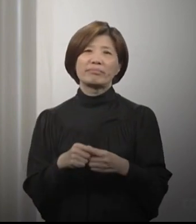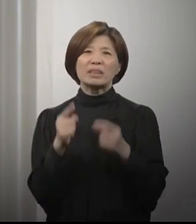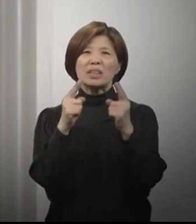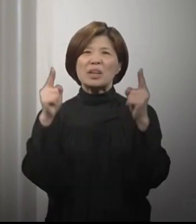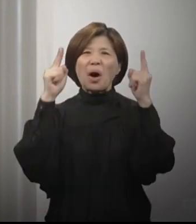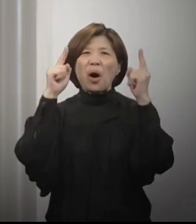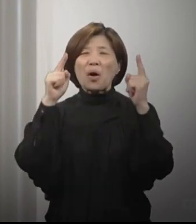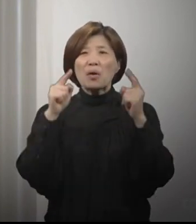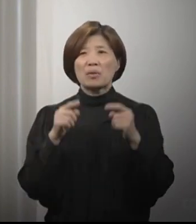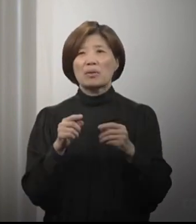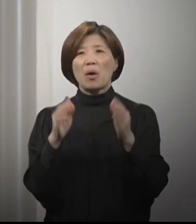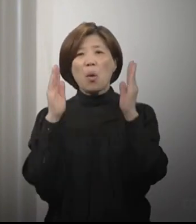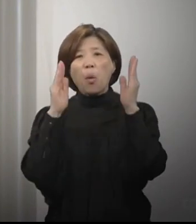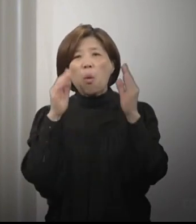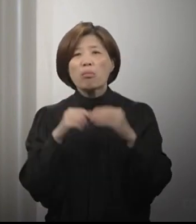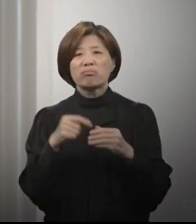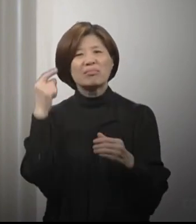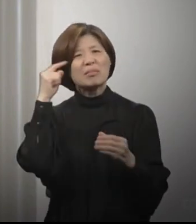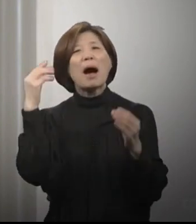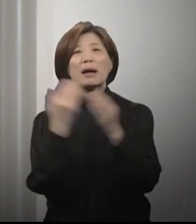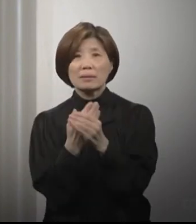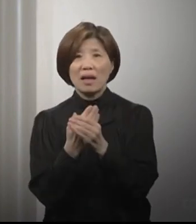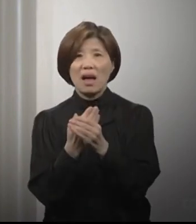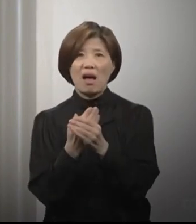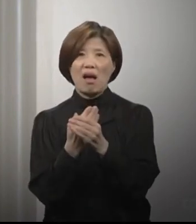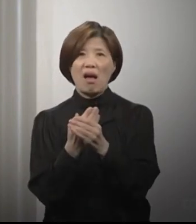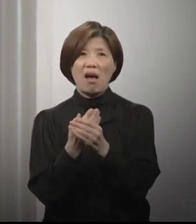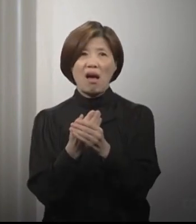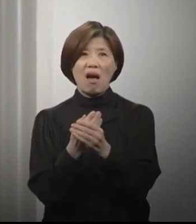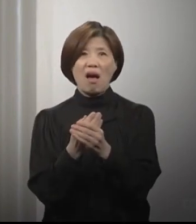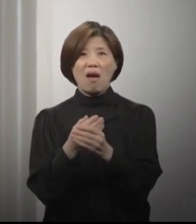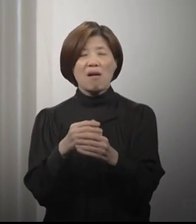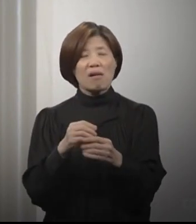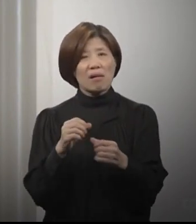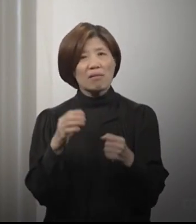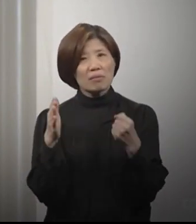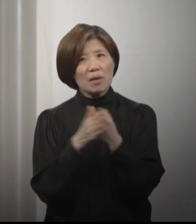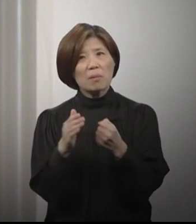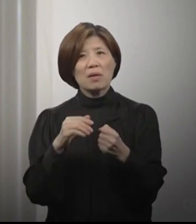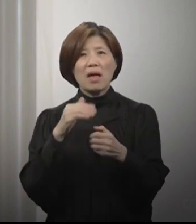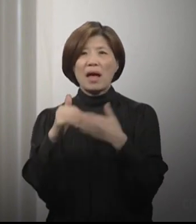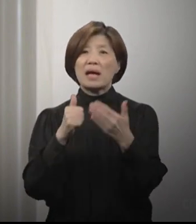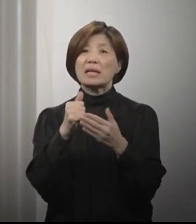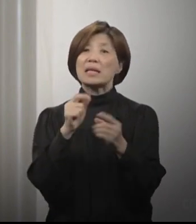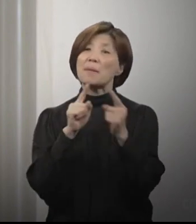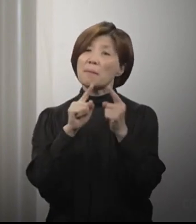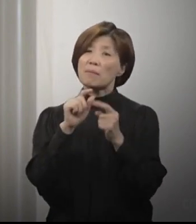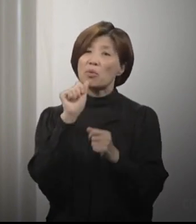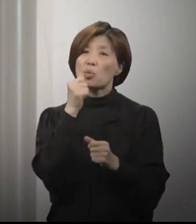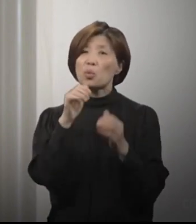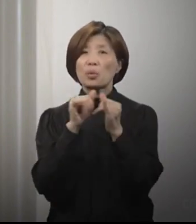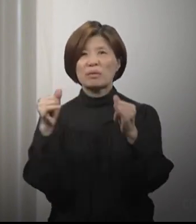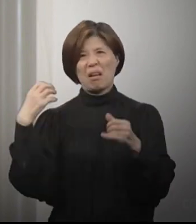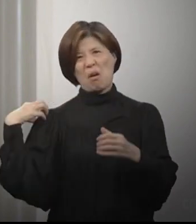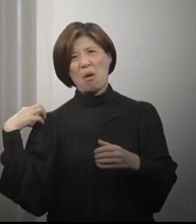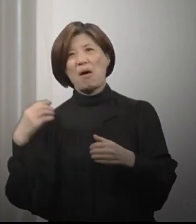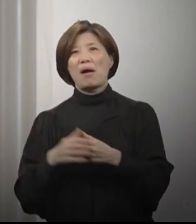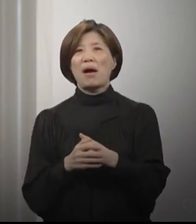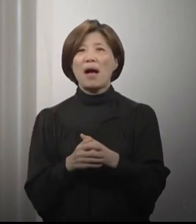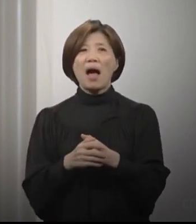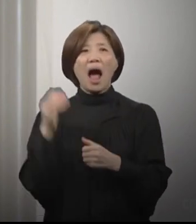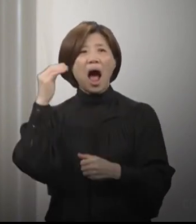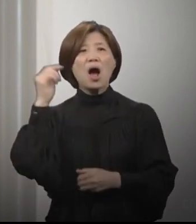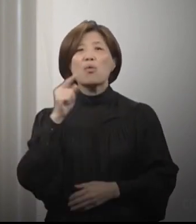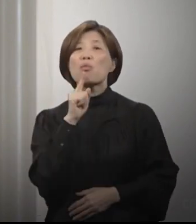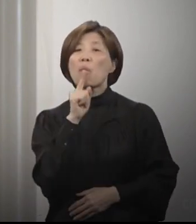말씀을 전하기 위해 하느님 말씀의 통역사라 불리며 우리에게 한국어 성경을 전해주고